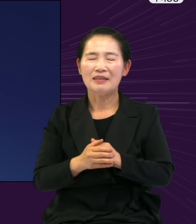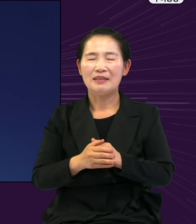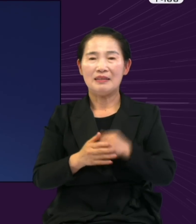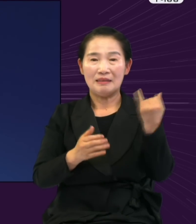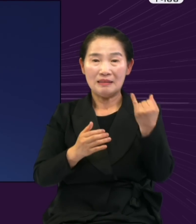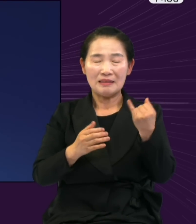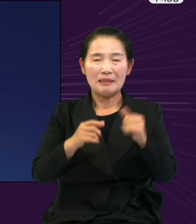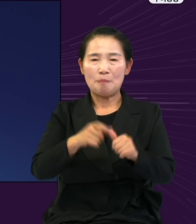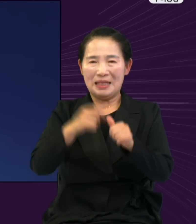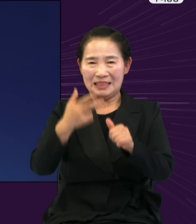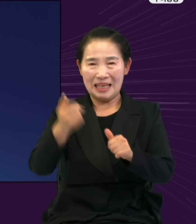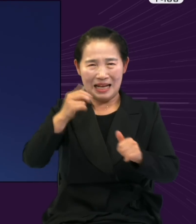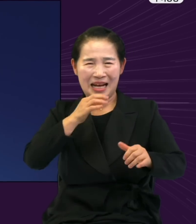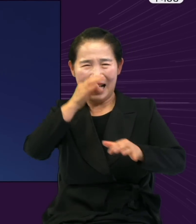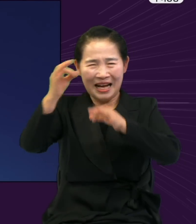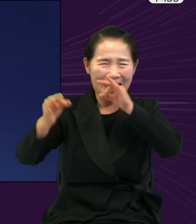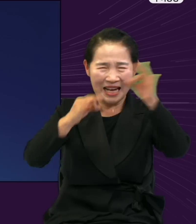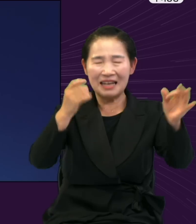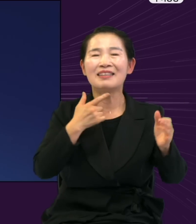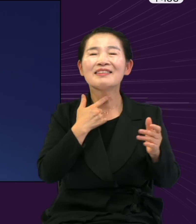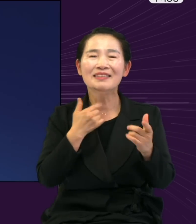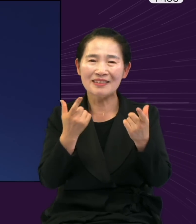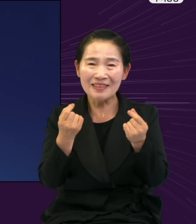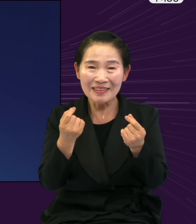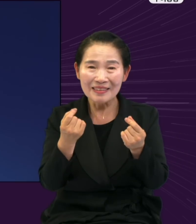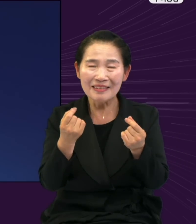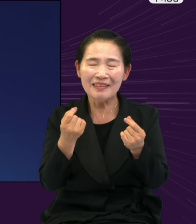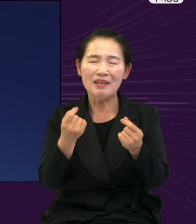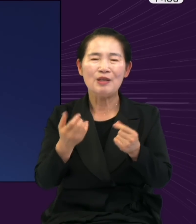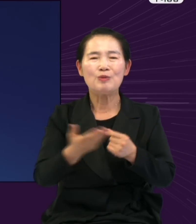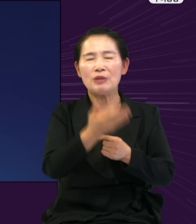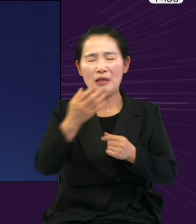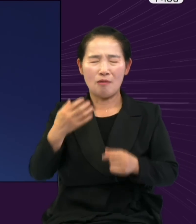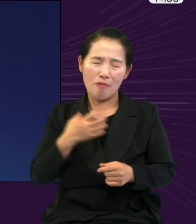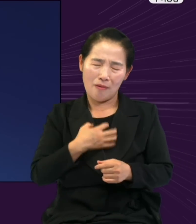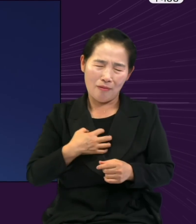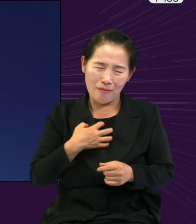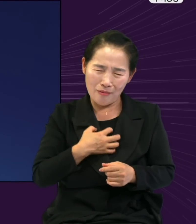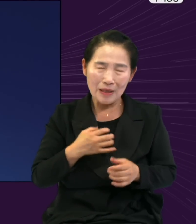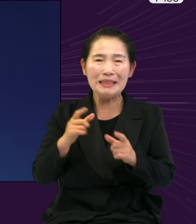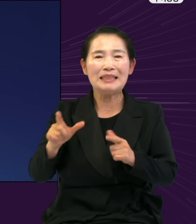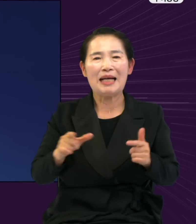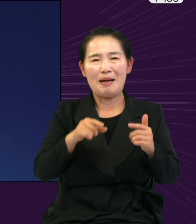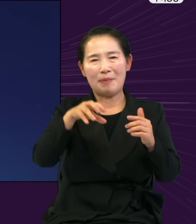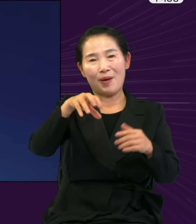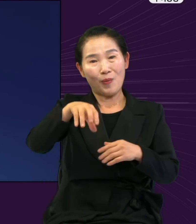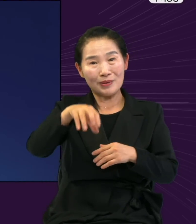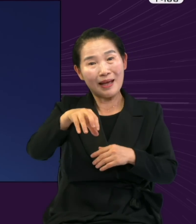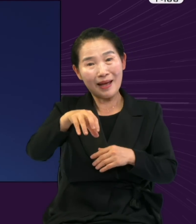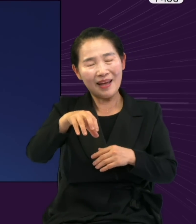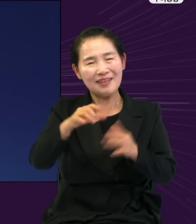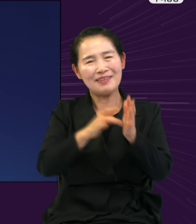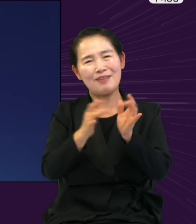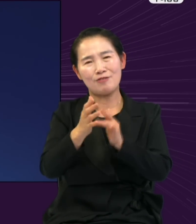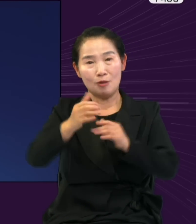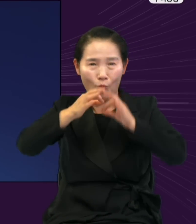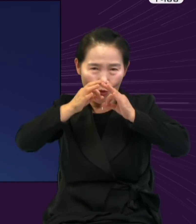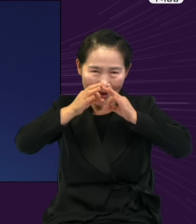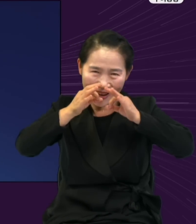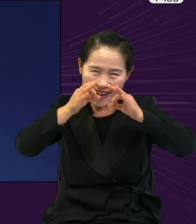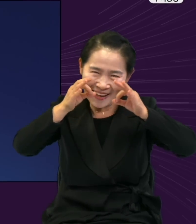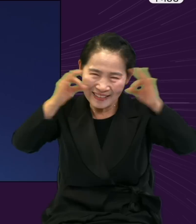외쳤듯이 우리도 우리의 고통이 있는 삶의 그 자리에서 예수님을 외쳐야 합니다.